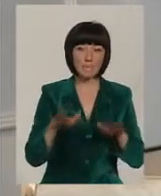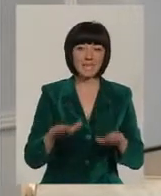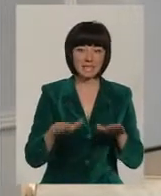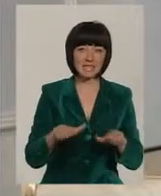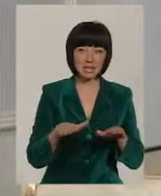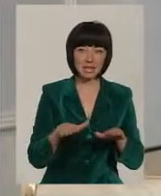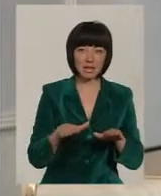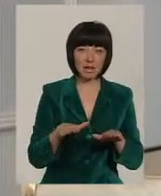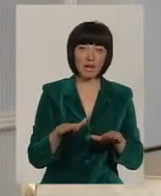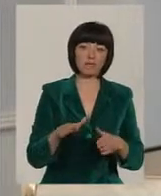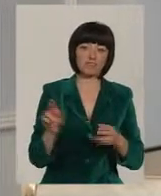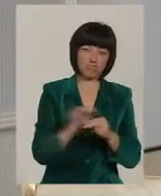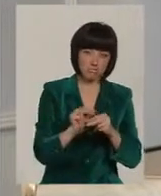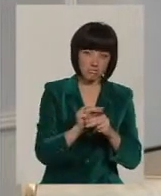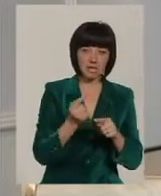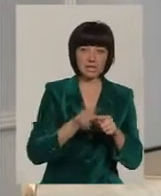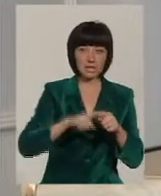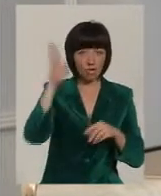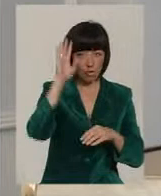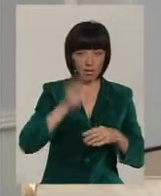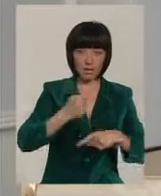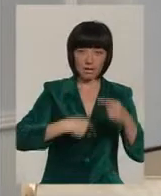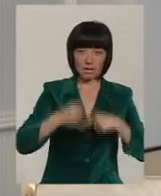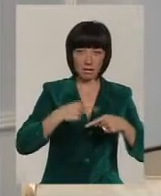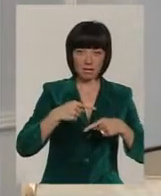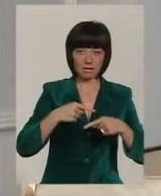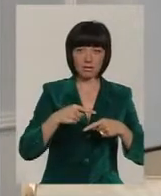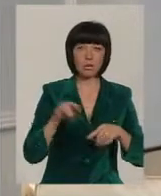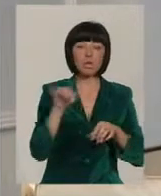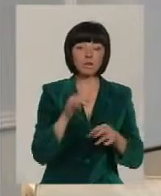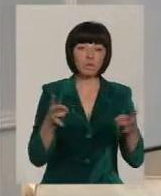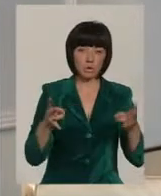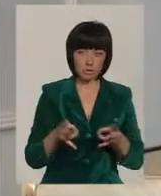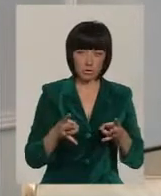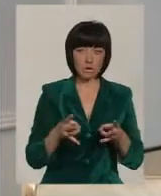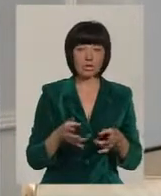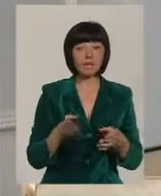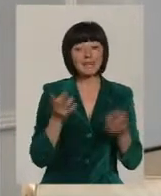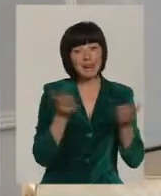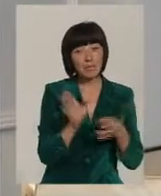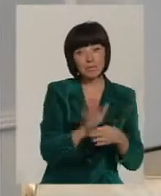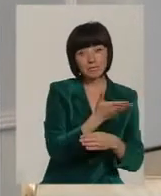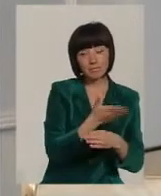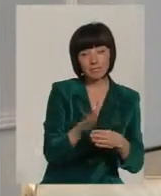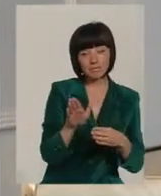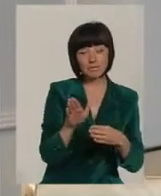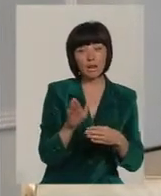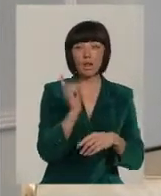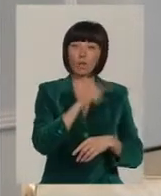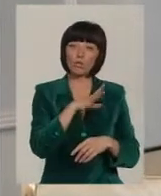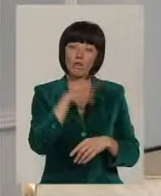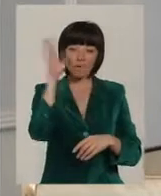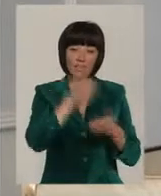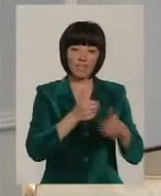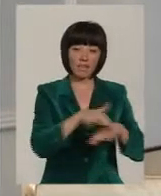локалізовано і ці води відправлялися назад колектор, куди потрібно. Слід розмежувати, що то були води